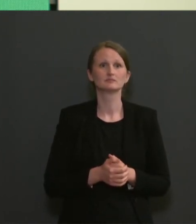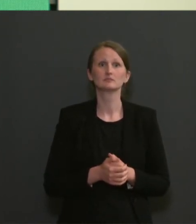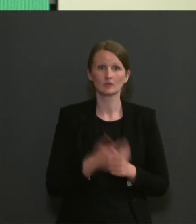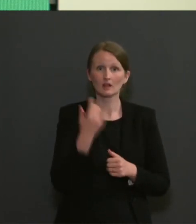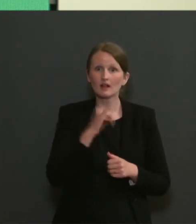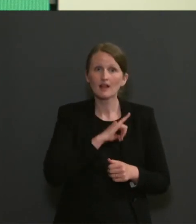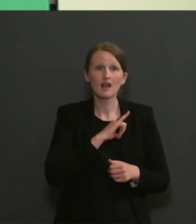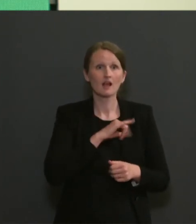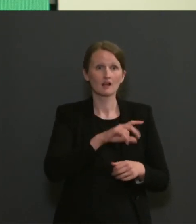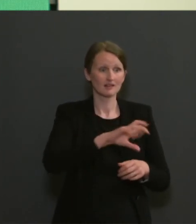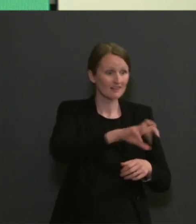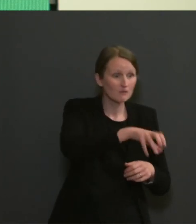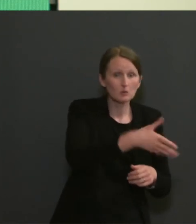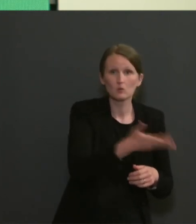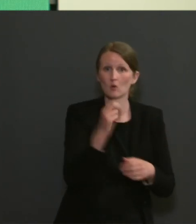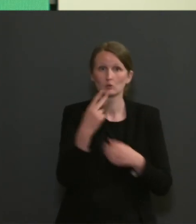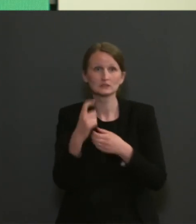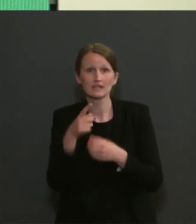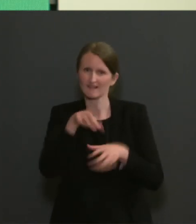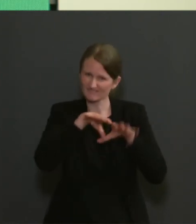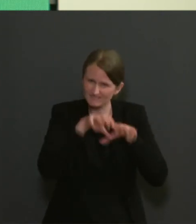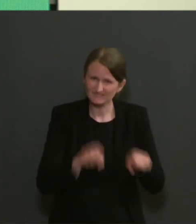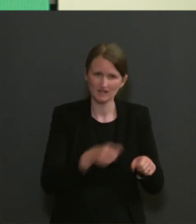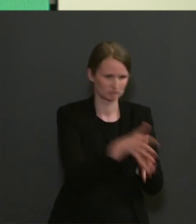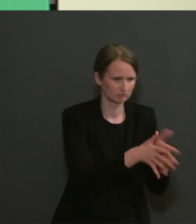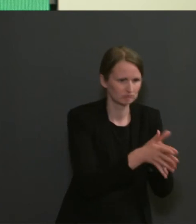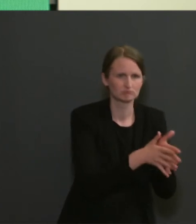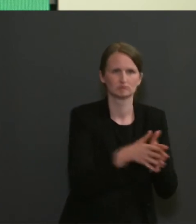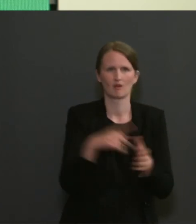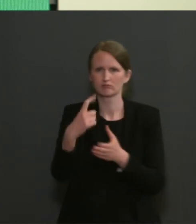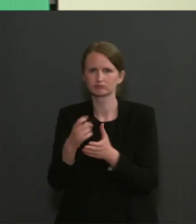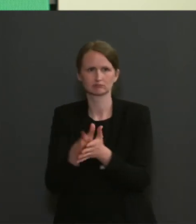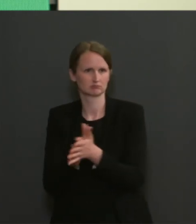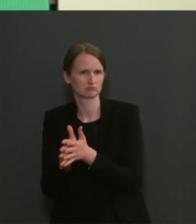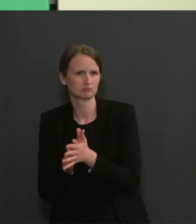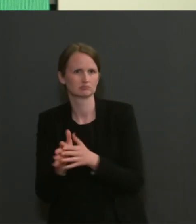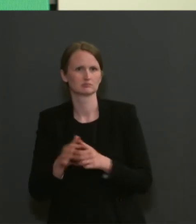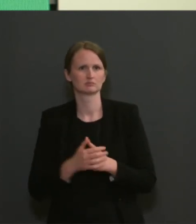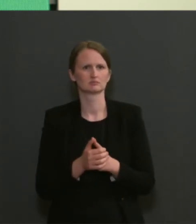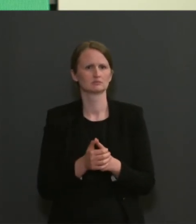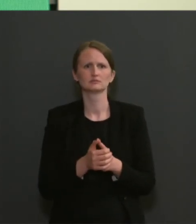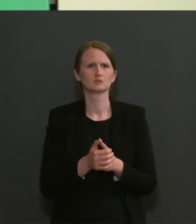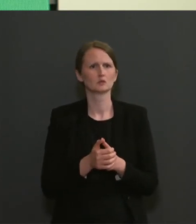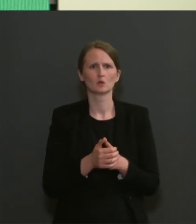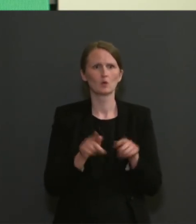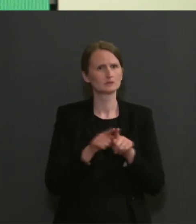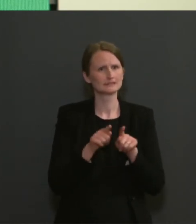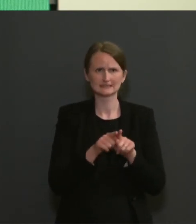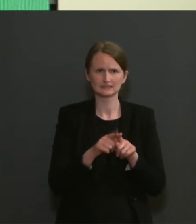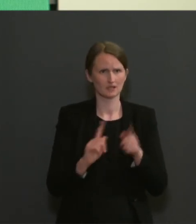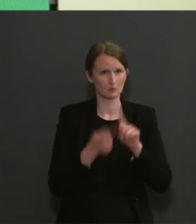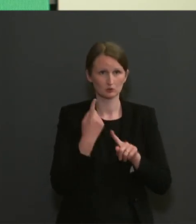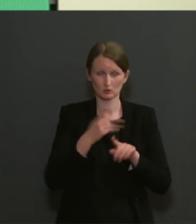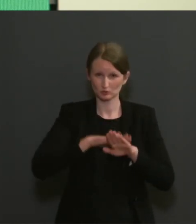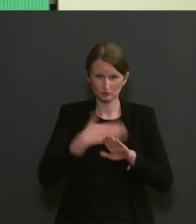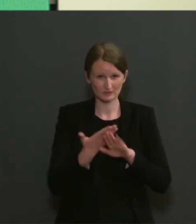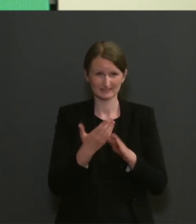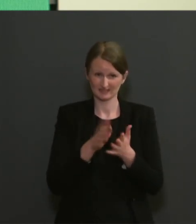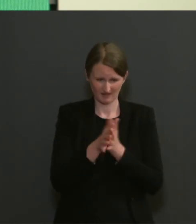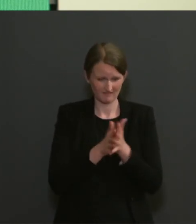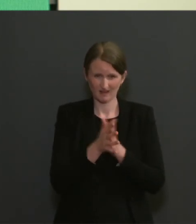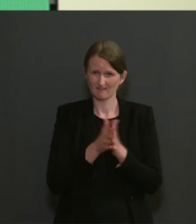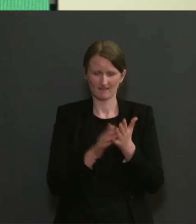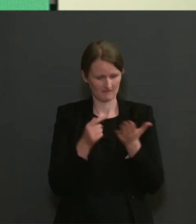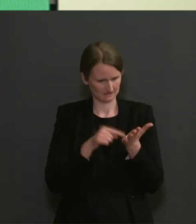mains. Ça ne fera pas de tort à vos mains et ça ne peut faire que du bien à votre santé. Quelques petits conseils